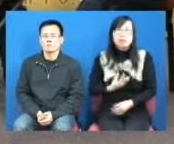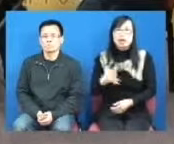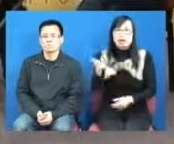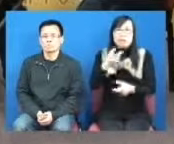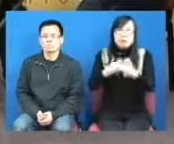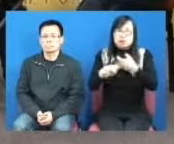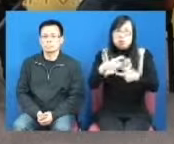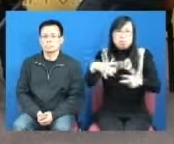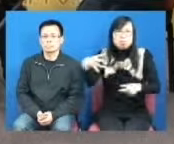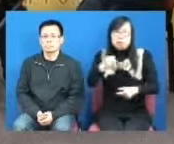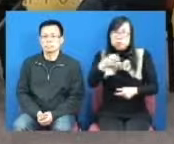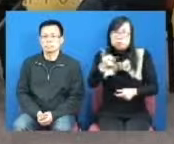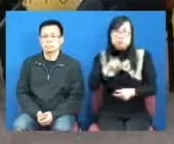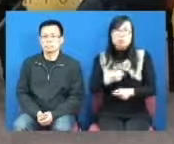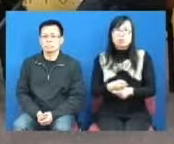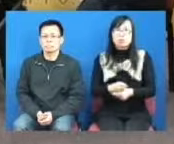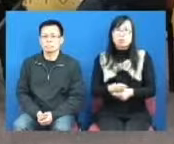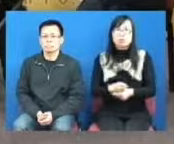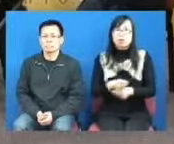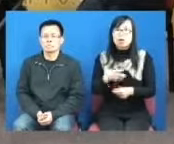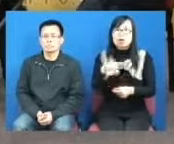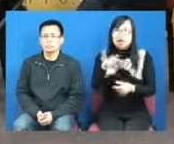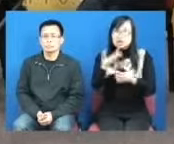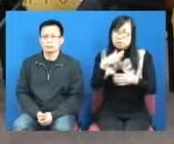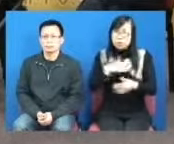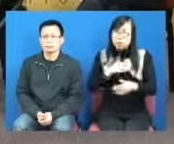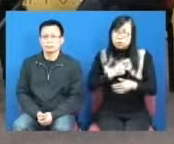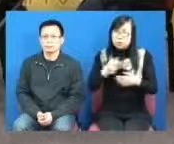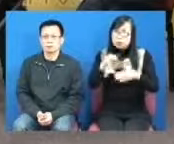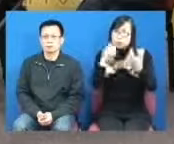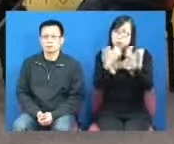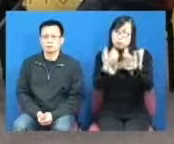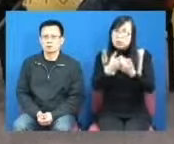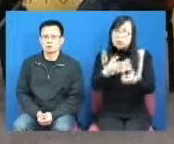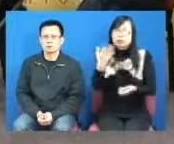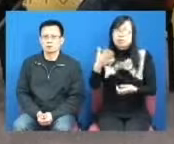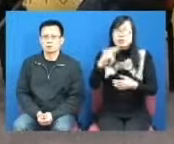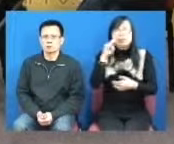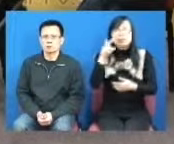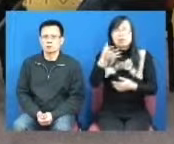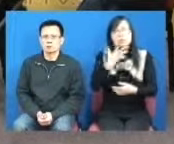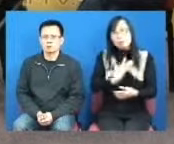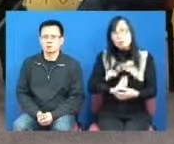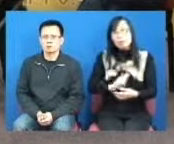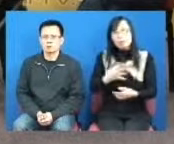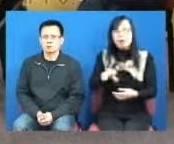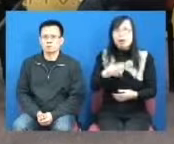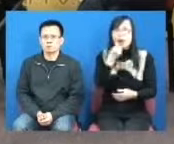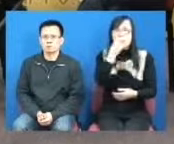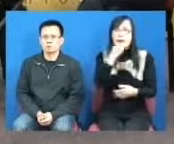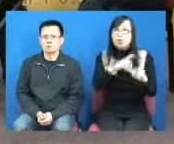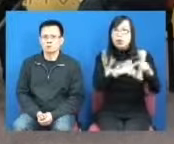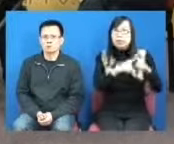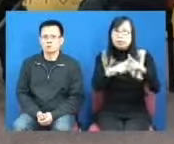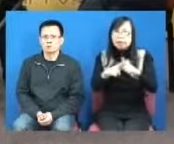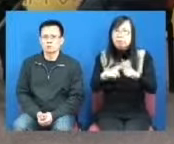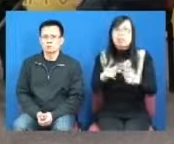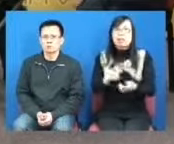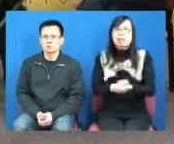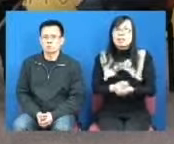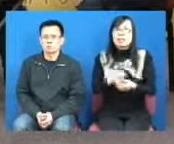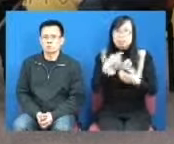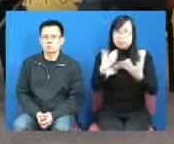財政司司長在這個預算案裡怎麽令我們失望而我覺得其實香港人是應該趁